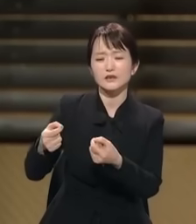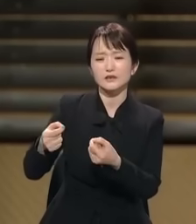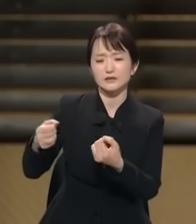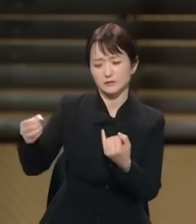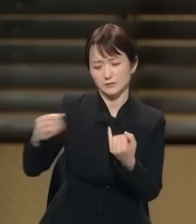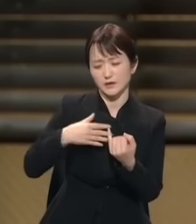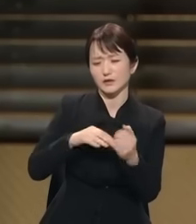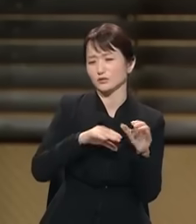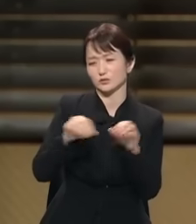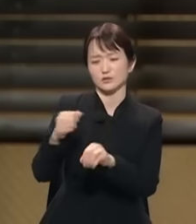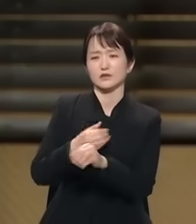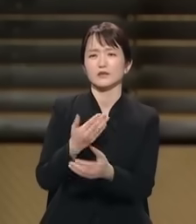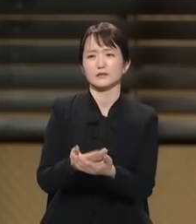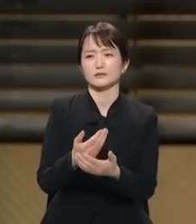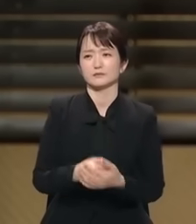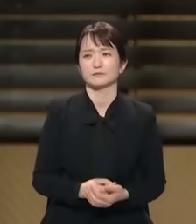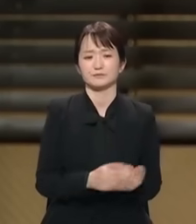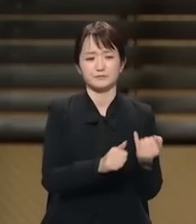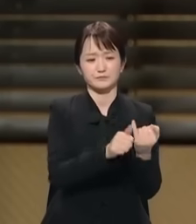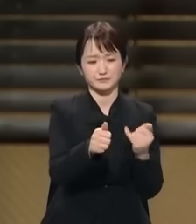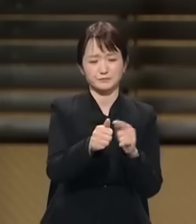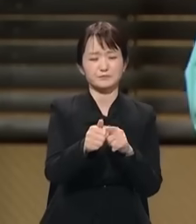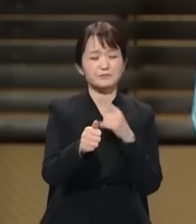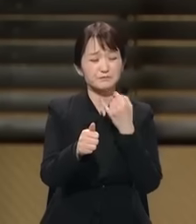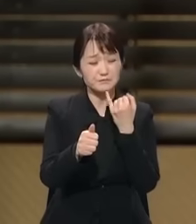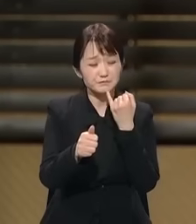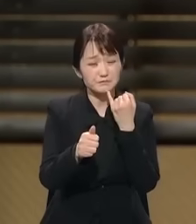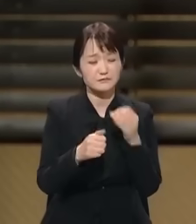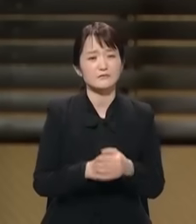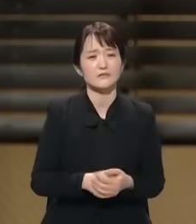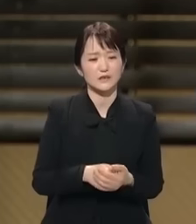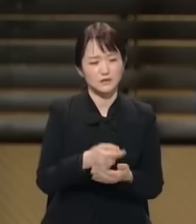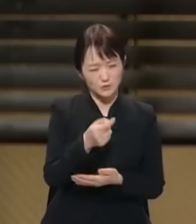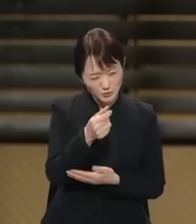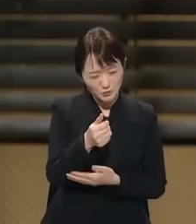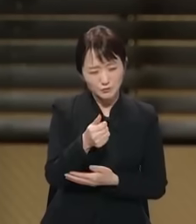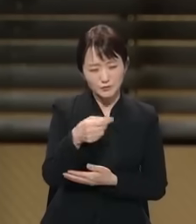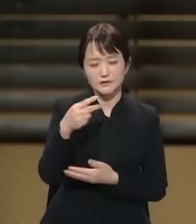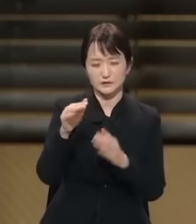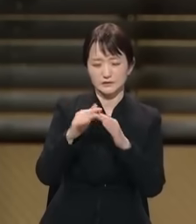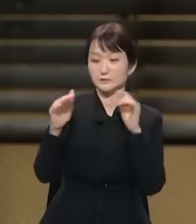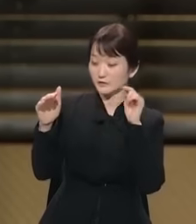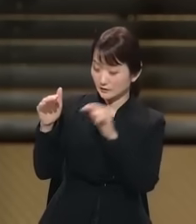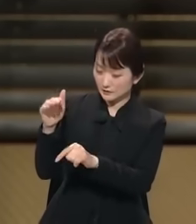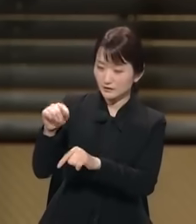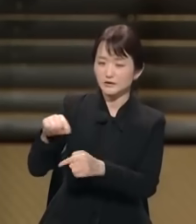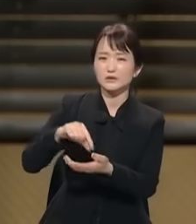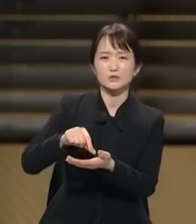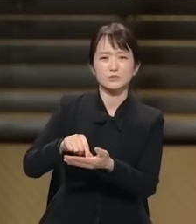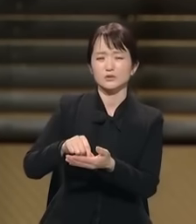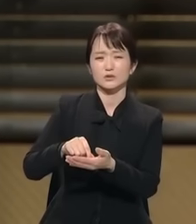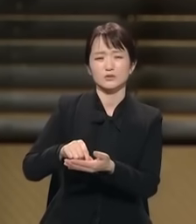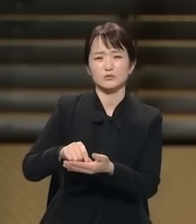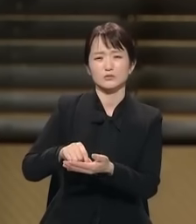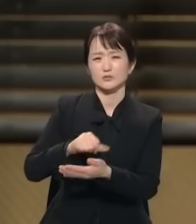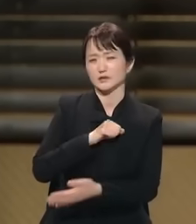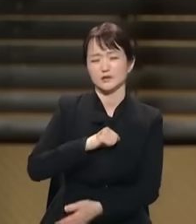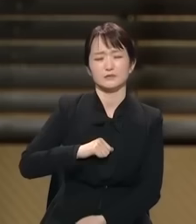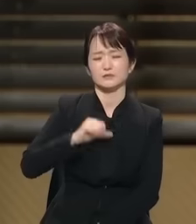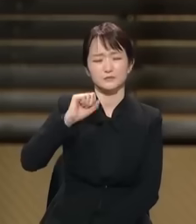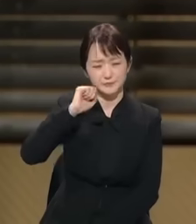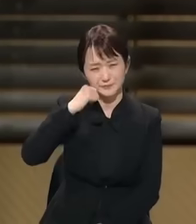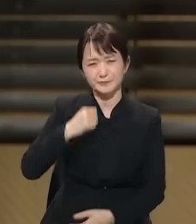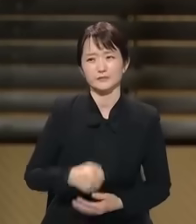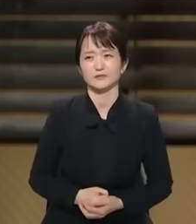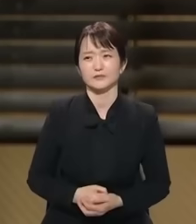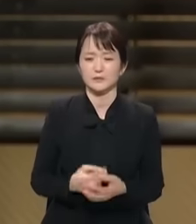같은데 남편분까지도 괜찮다고 하셨으니까 그냥 최소한으로만 가세요. 이 정도면 사실 극복하기 어렵습니다. 저는 그냥 어쩔